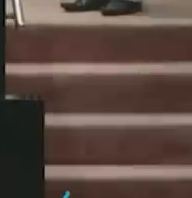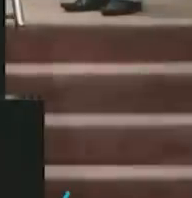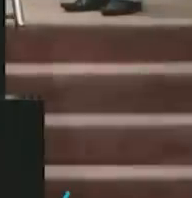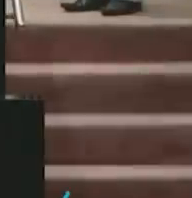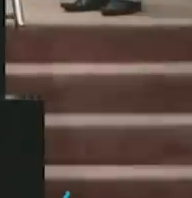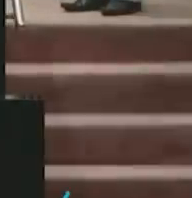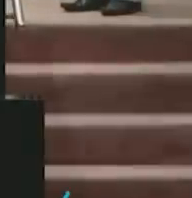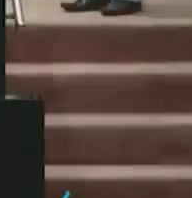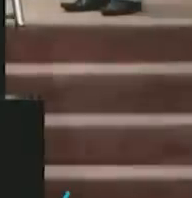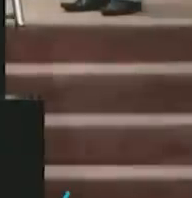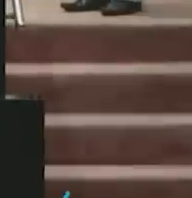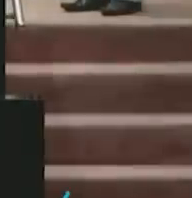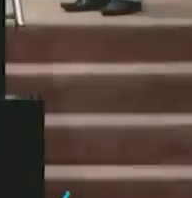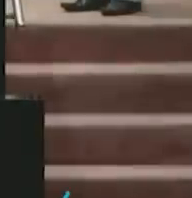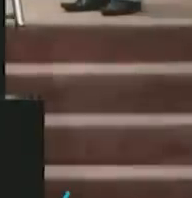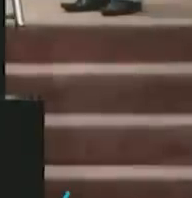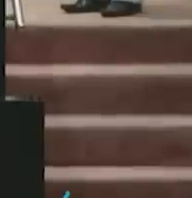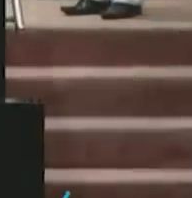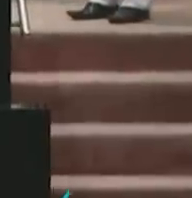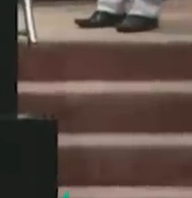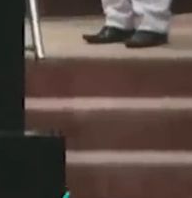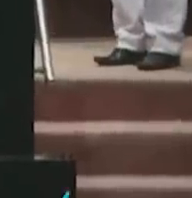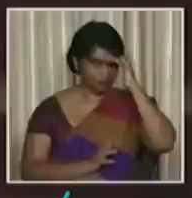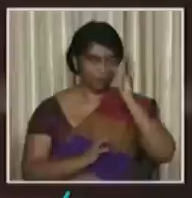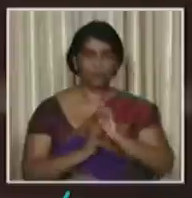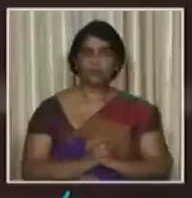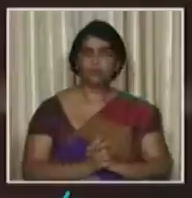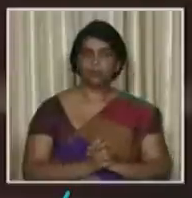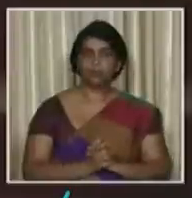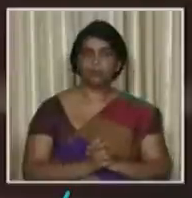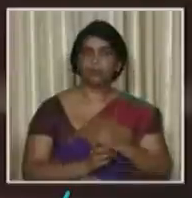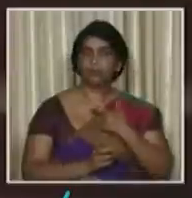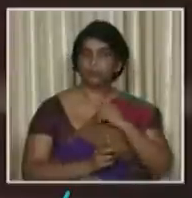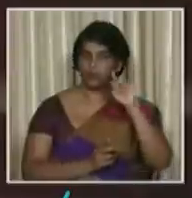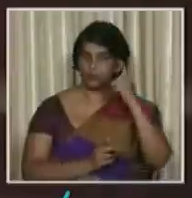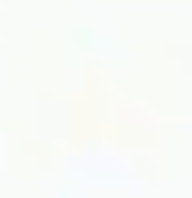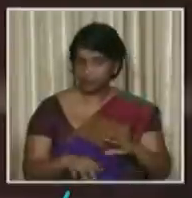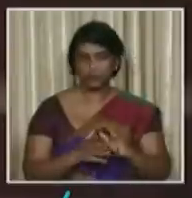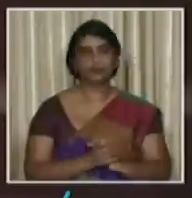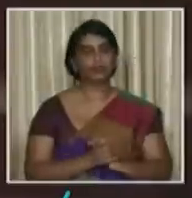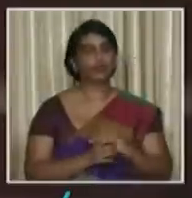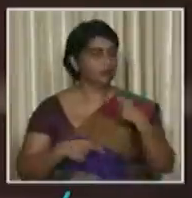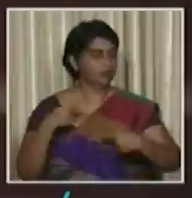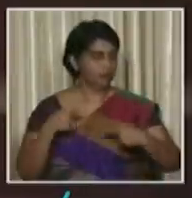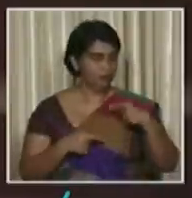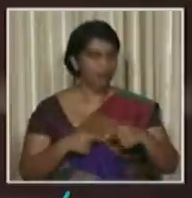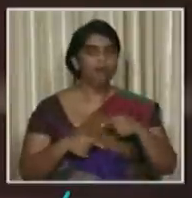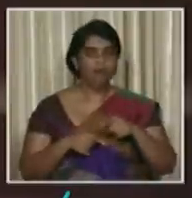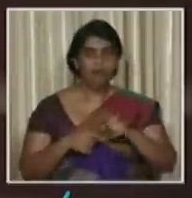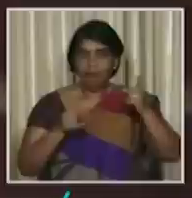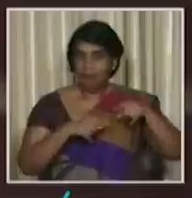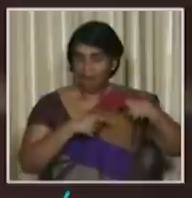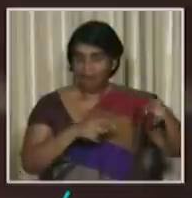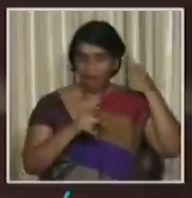පැය එකහමාරකට ආසන්න කාලයකින් පසුව යළි රැස් වුණා. මම මුලින්ම ඔබතුමාට ස්තුතිවන්ත වෙනවා. මේ විවාදයම නඩු